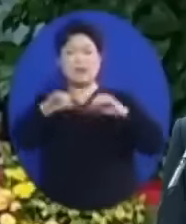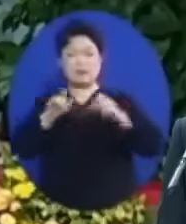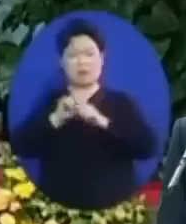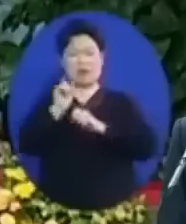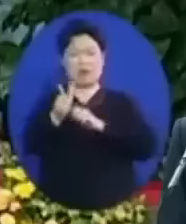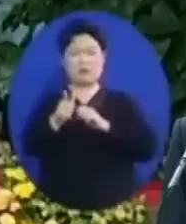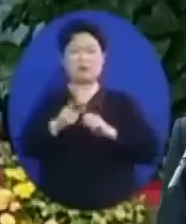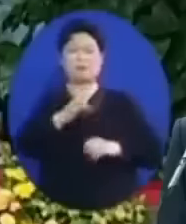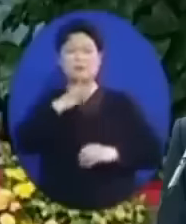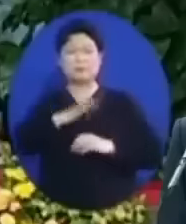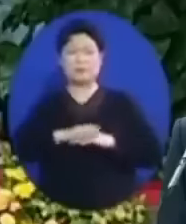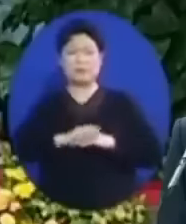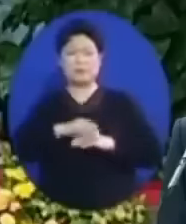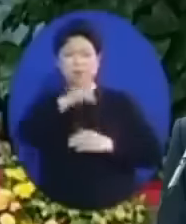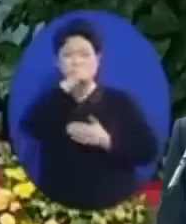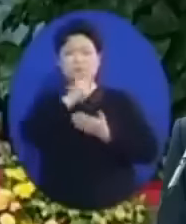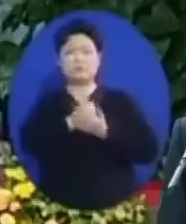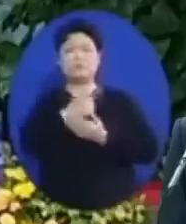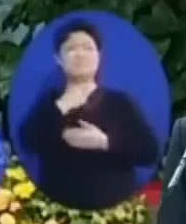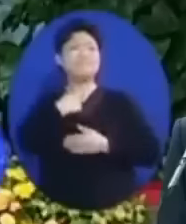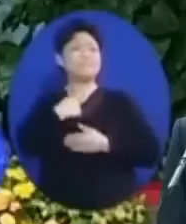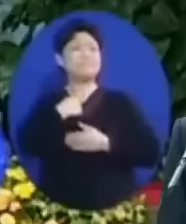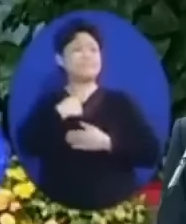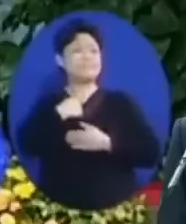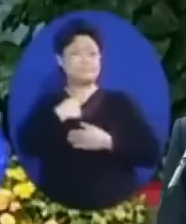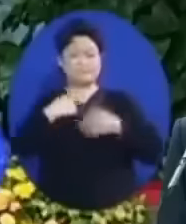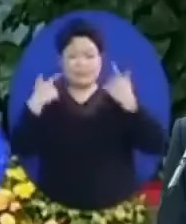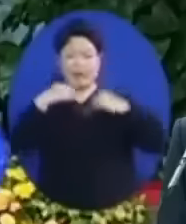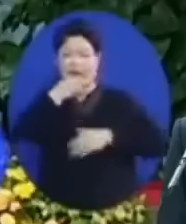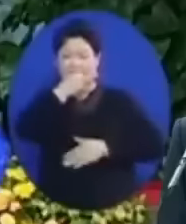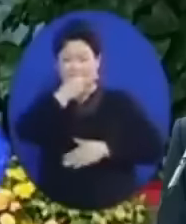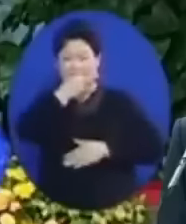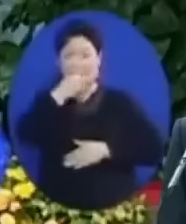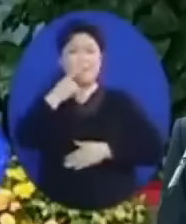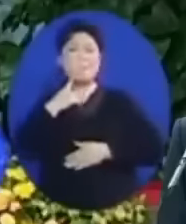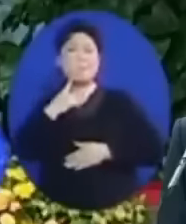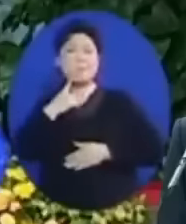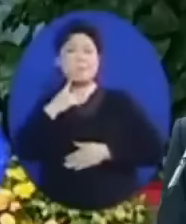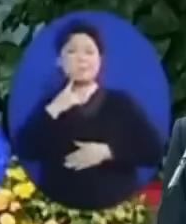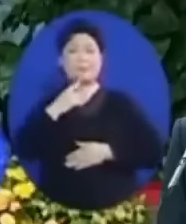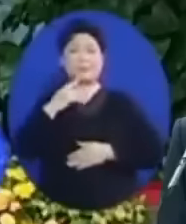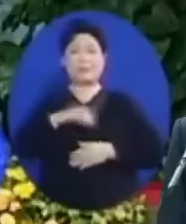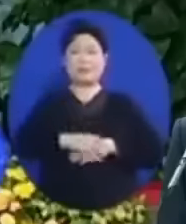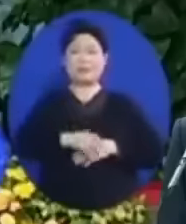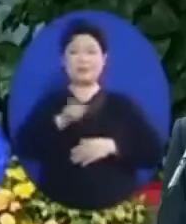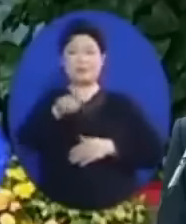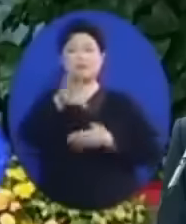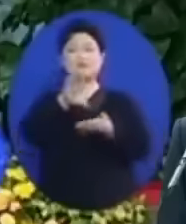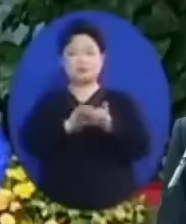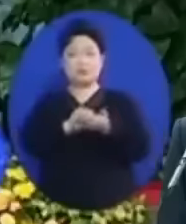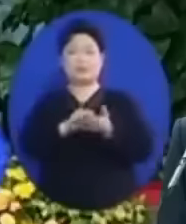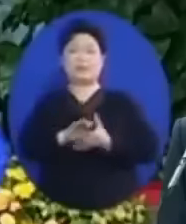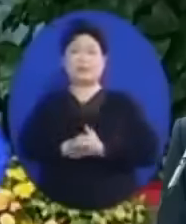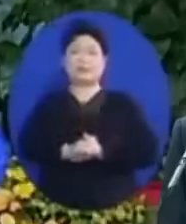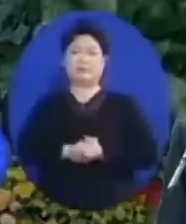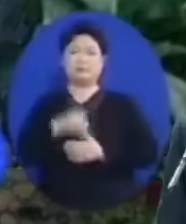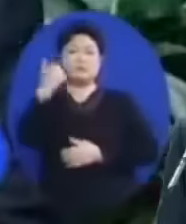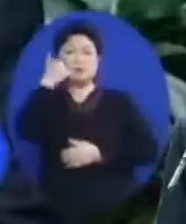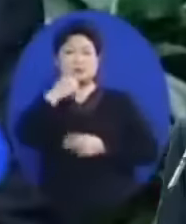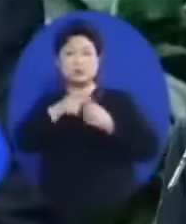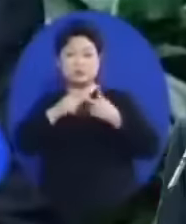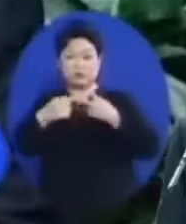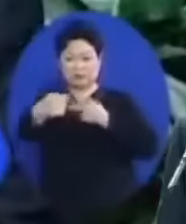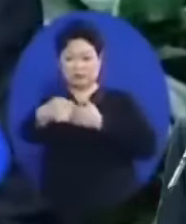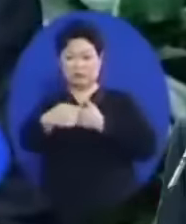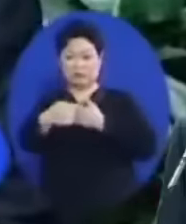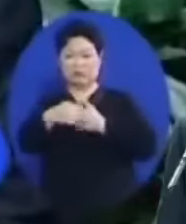것입니다. 타락한 인간의 마음은 항상 탐심과 욕심이 점유하고 있습니다. 이것이 가장 문제입니다. 누구든지